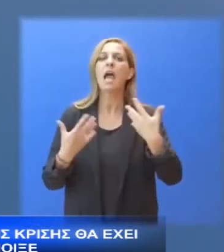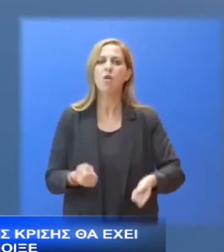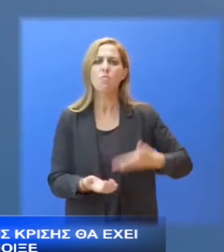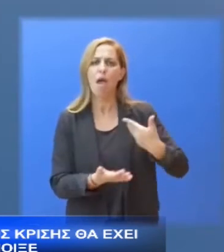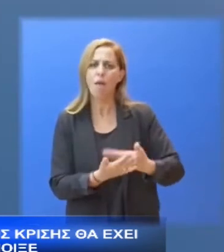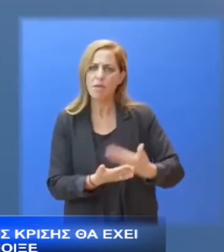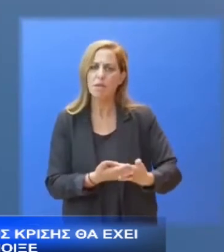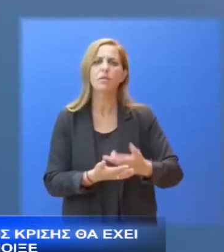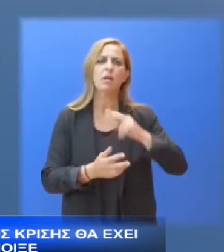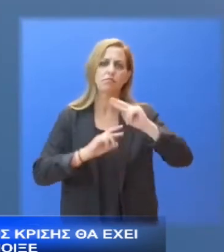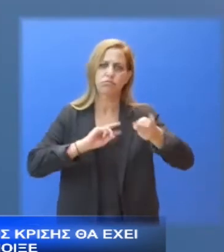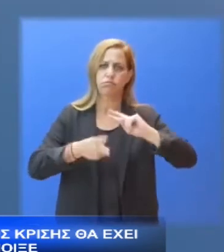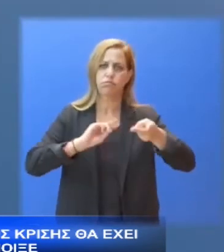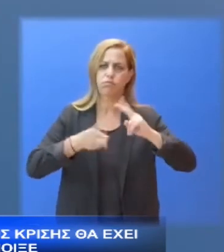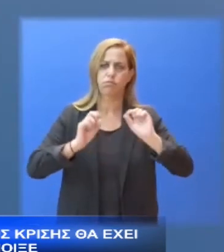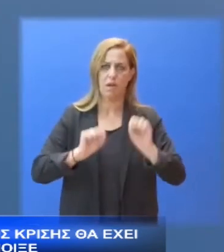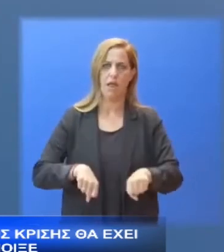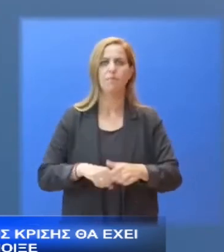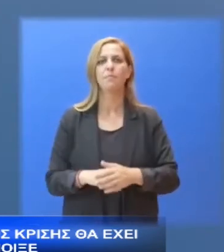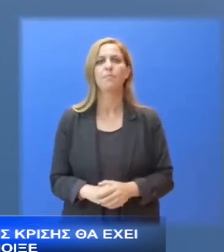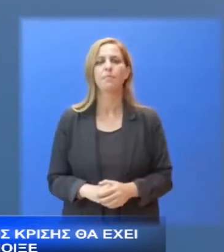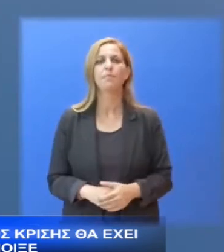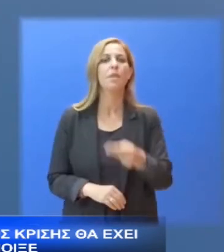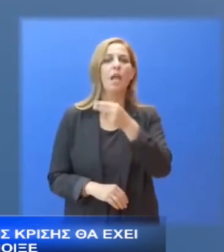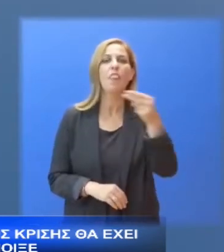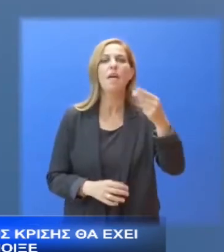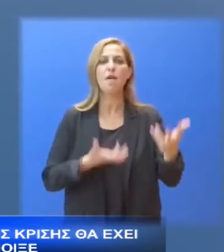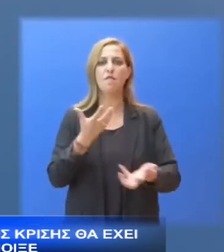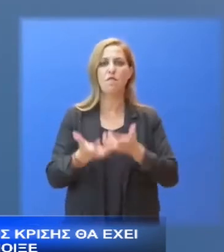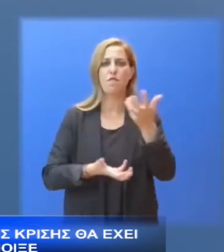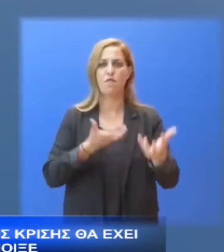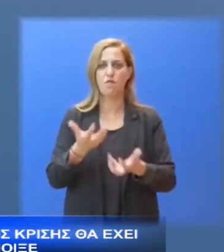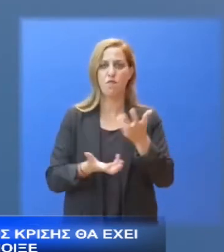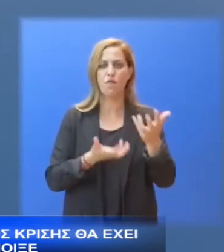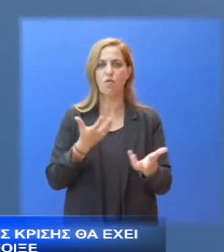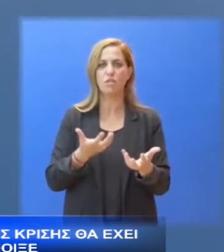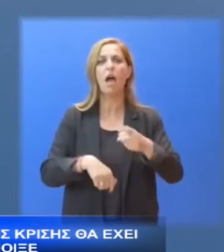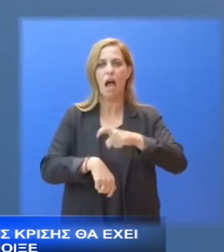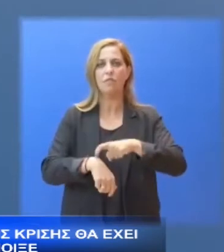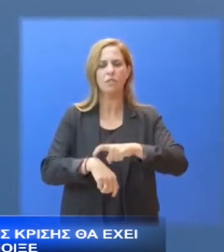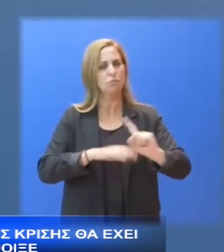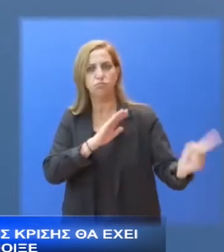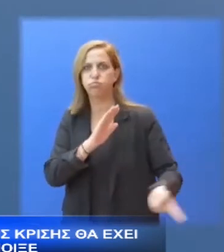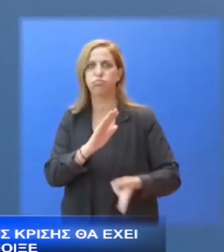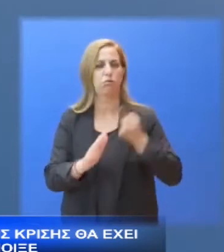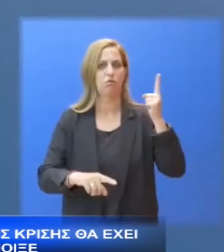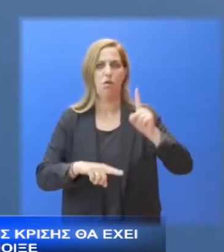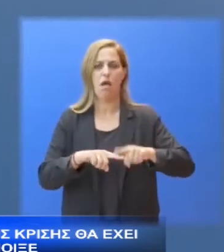τεκμήρια. Τώρα, όσον αφορά τις πυρκαγιές, η κατάσταση που αντιμετωπίζουμε είναι πρωτοφανής για τη